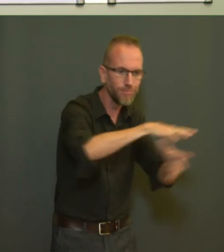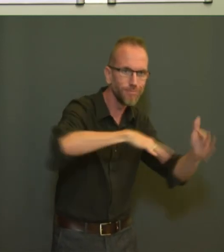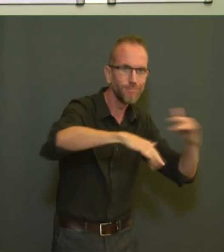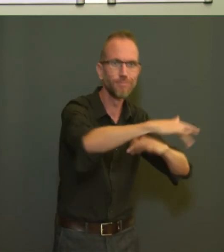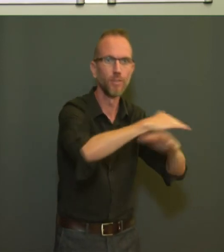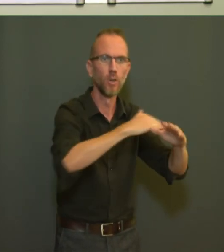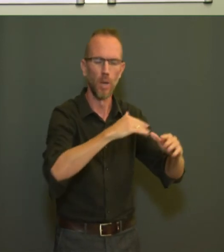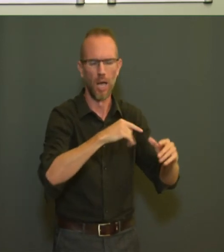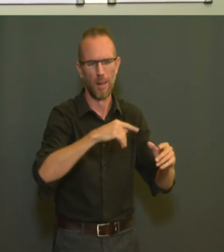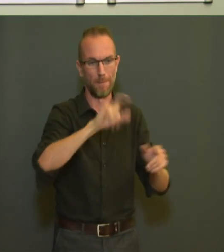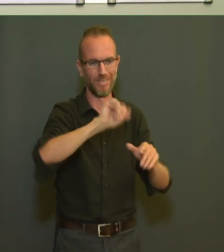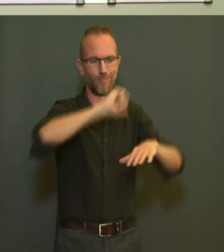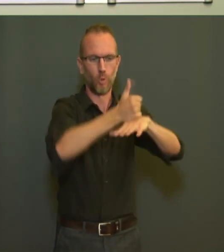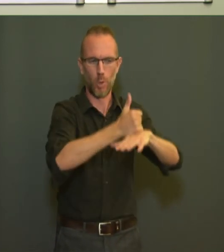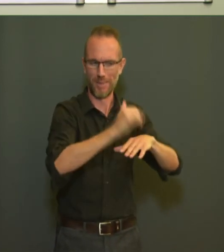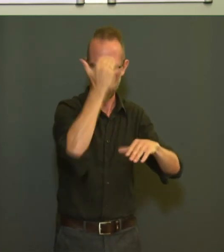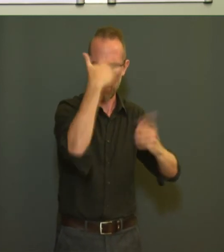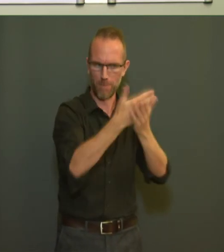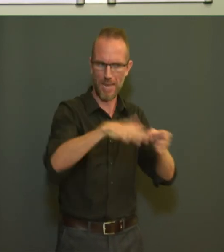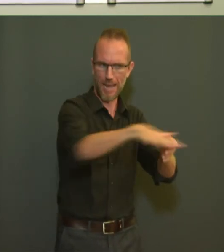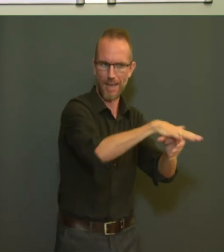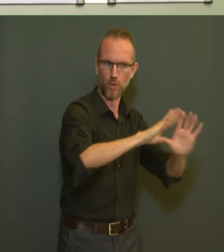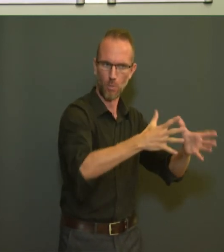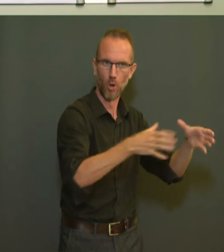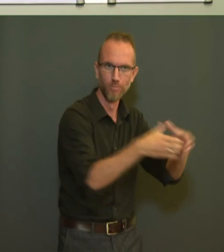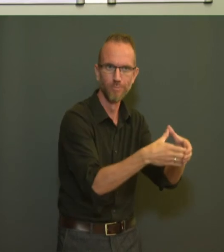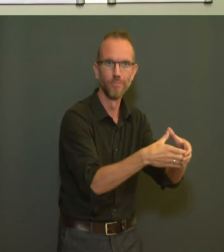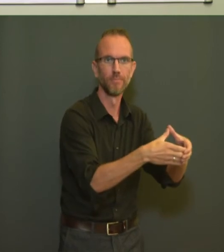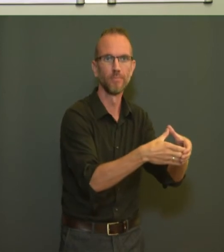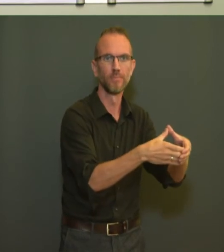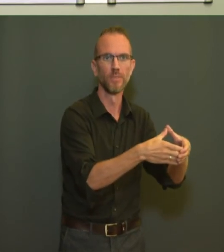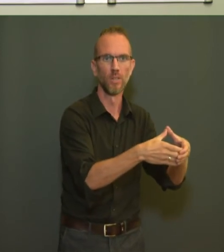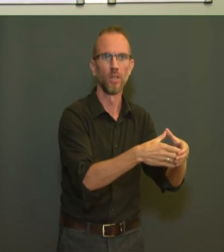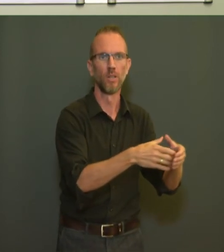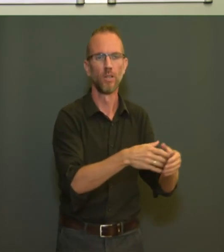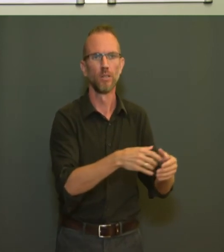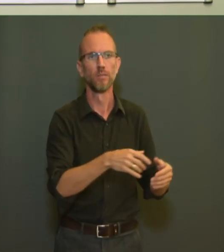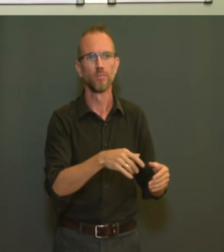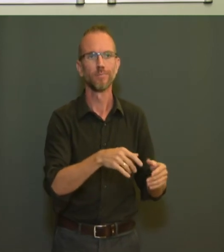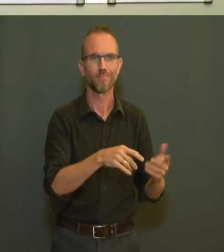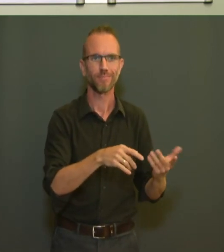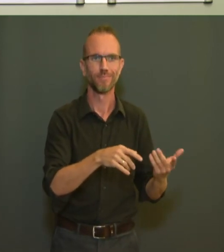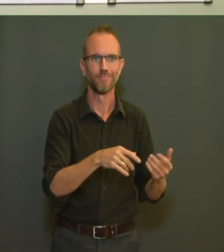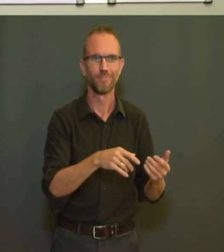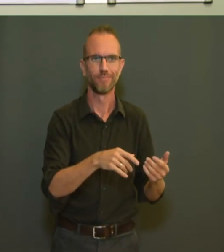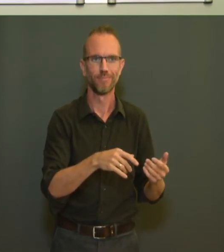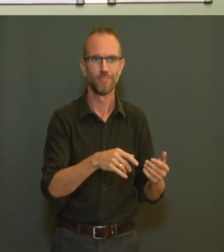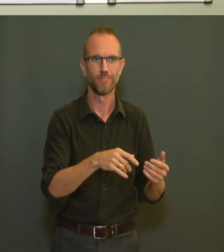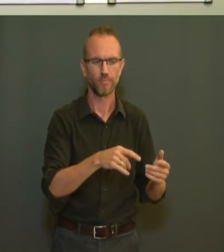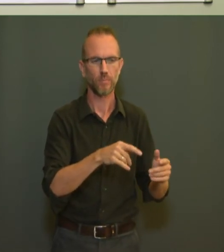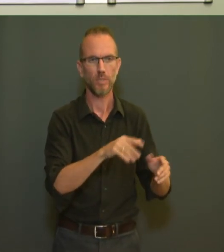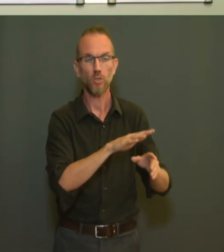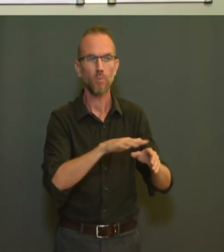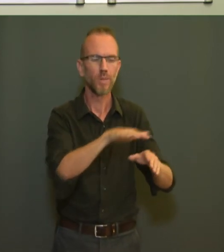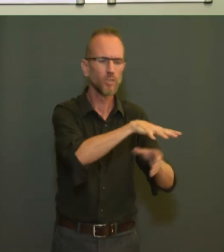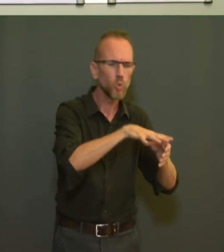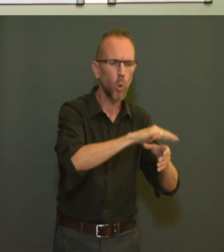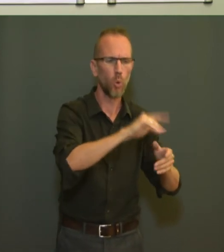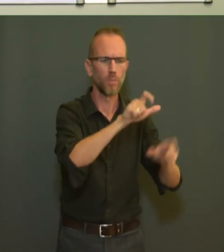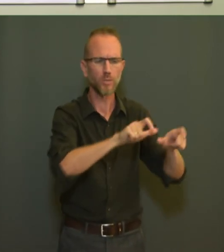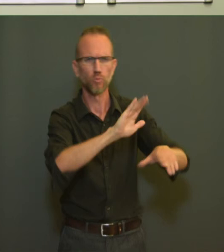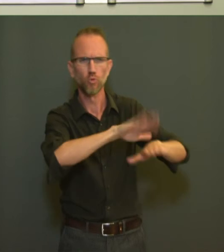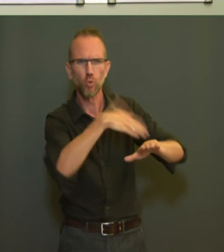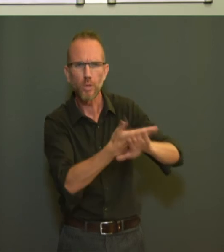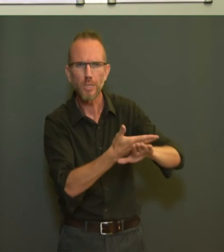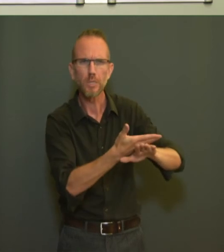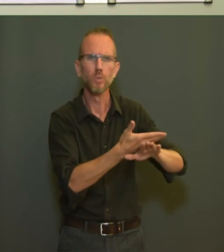structures responsables, les agences régionales de santé, et aussi avec une attention toute particulièrement pour